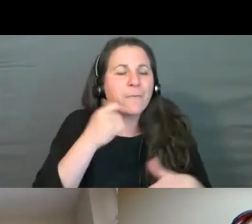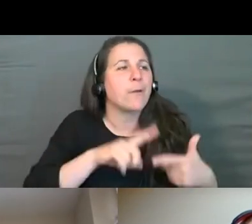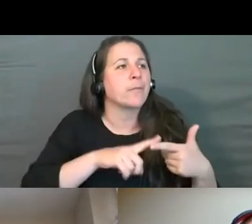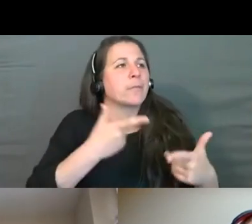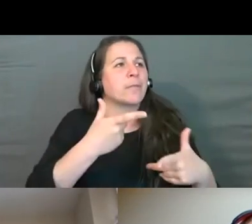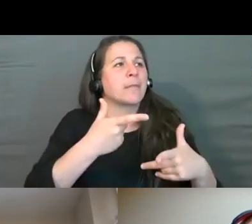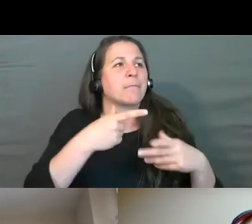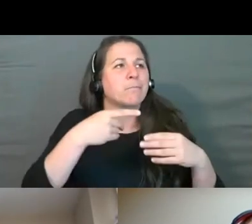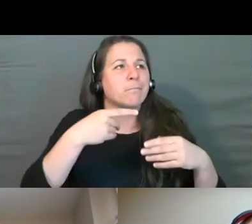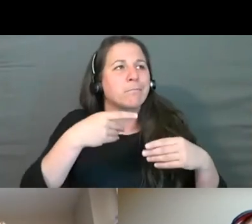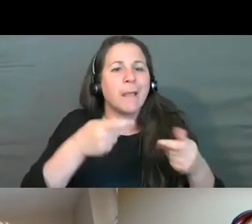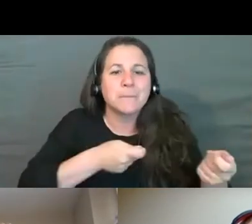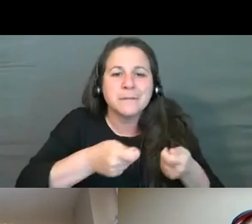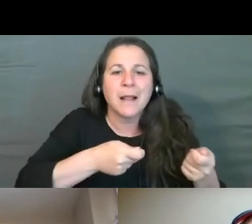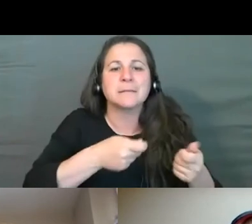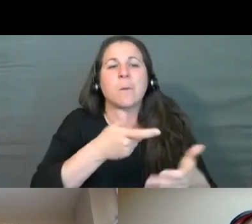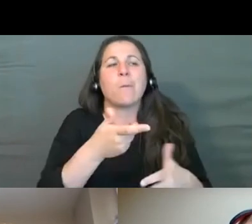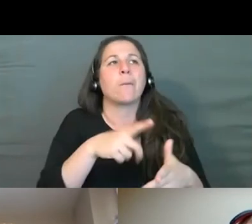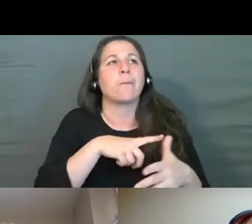peu, mais assez peu.